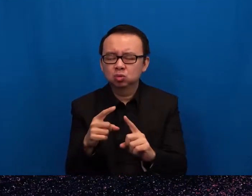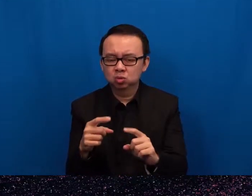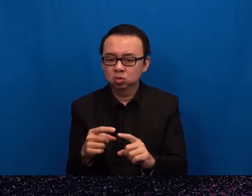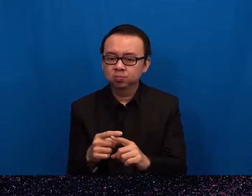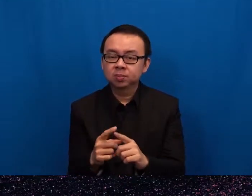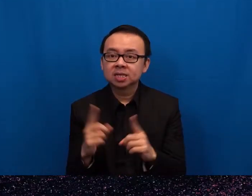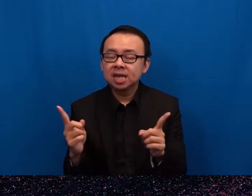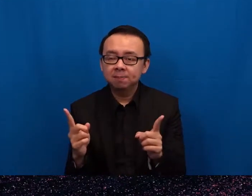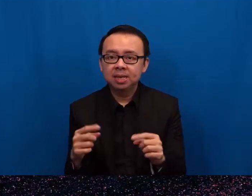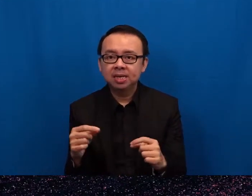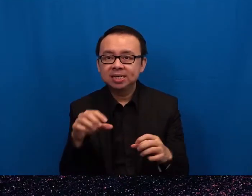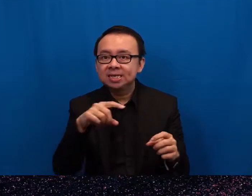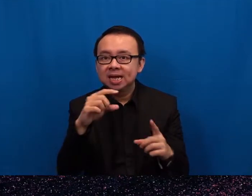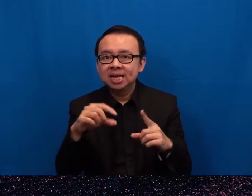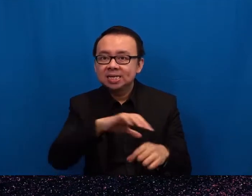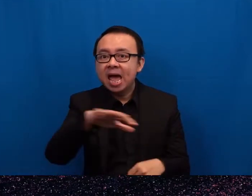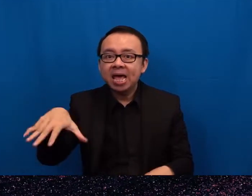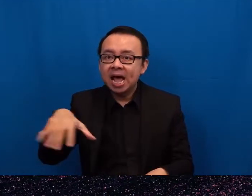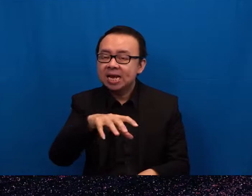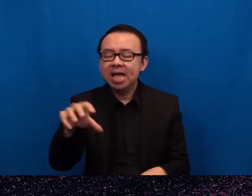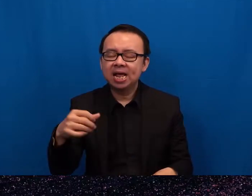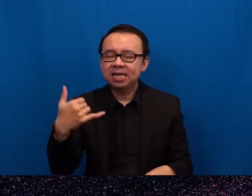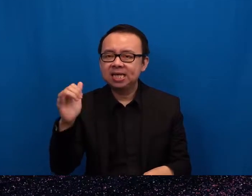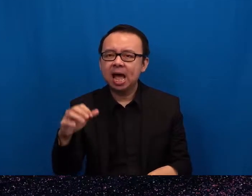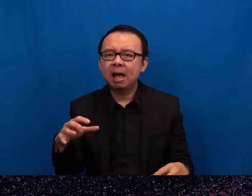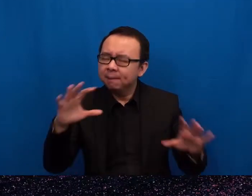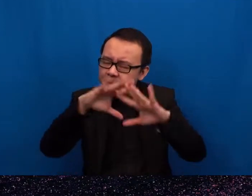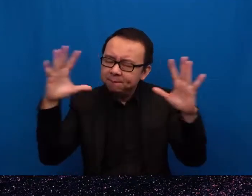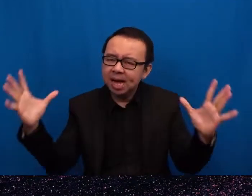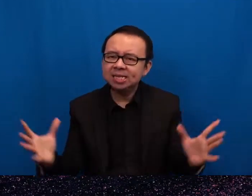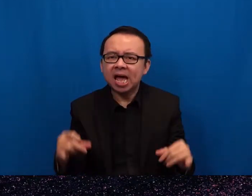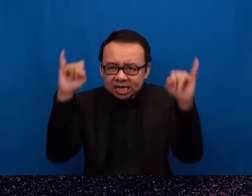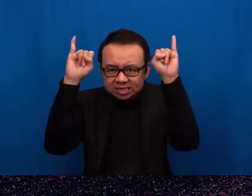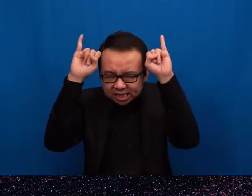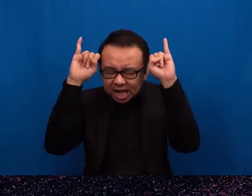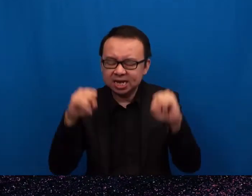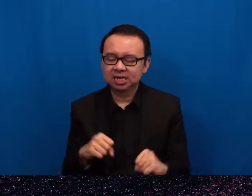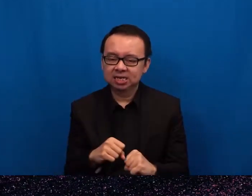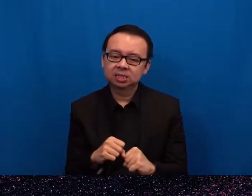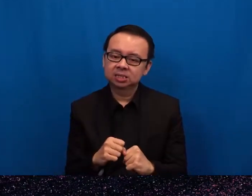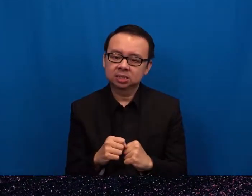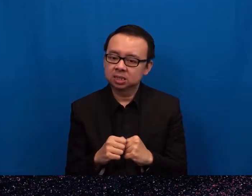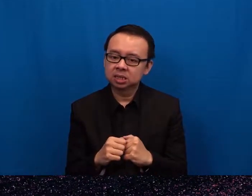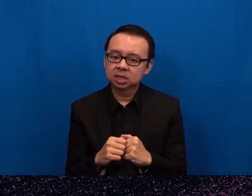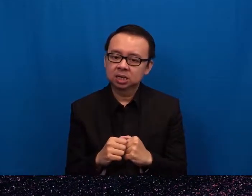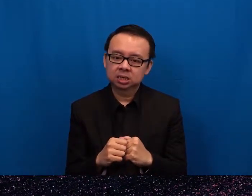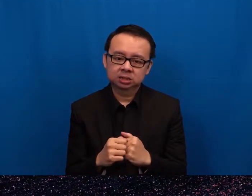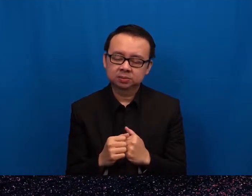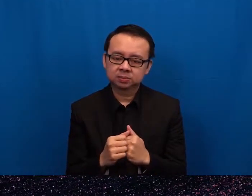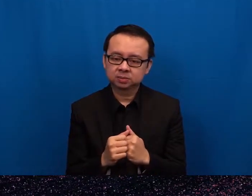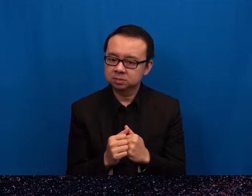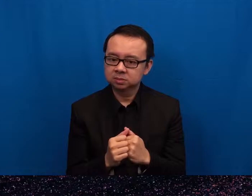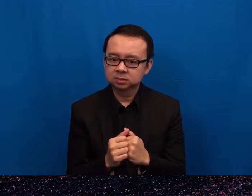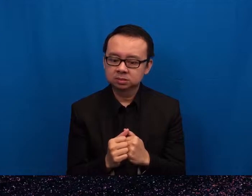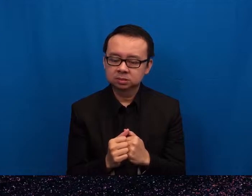ada banyak belenggu. Banyak setan di situ. Ya setan di mana-mana sih, tapi di mana ada gereja Tuhan yang